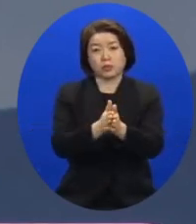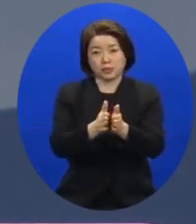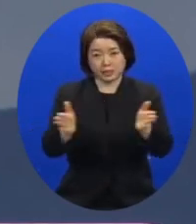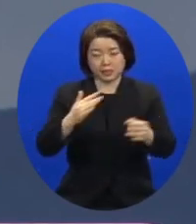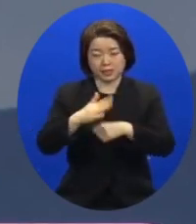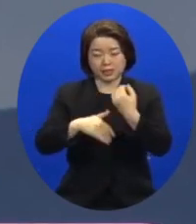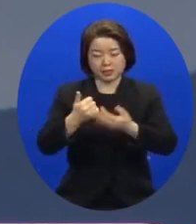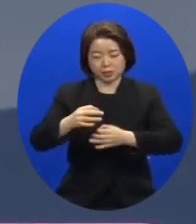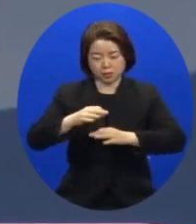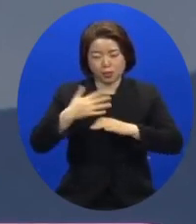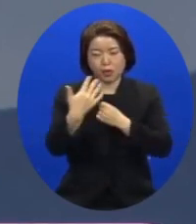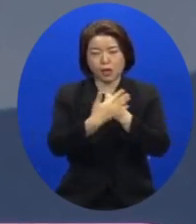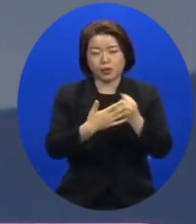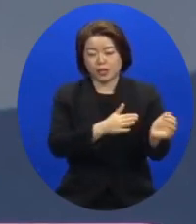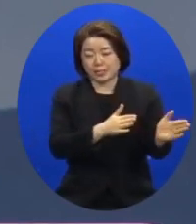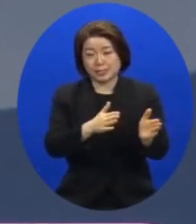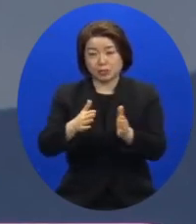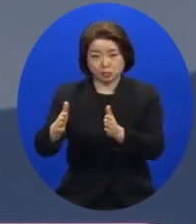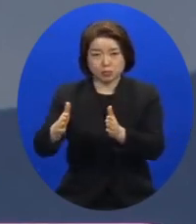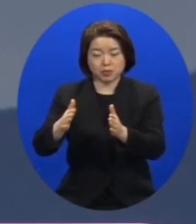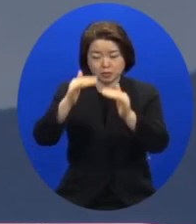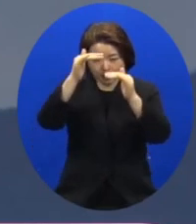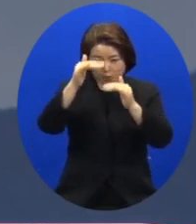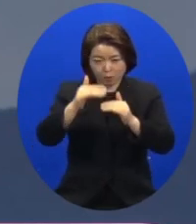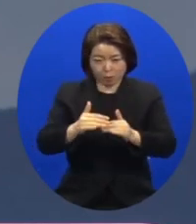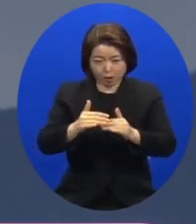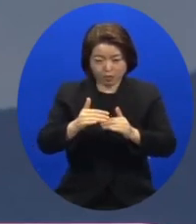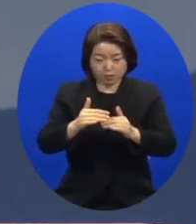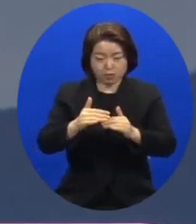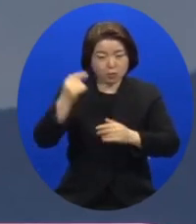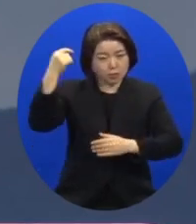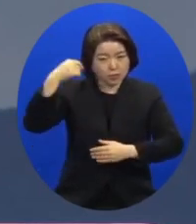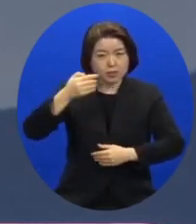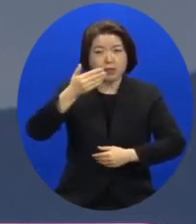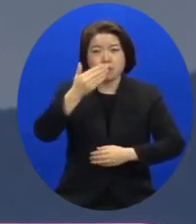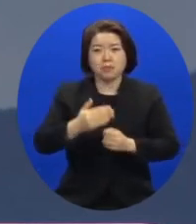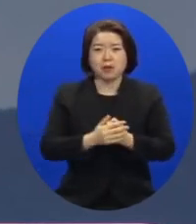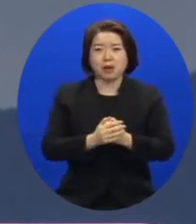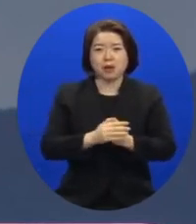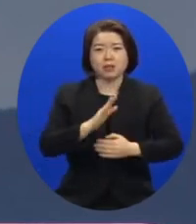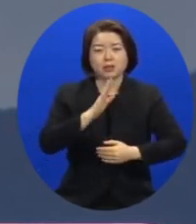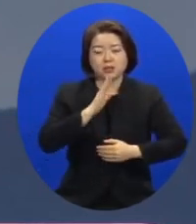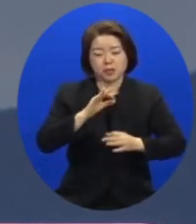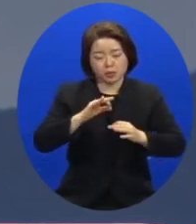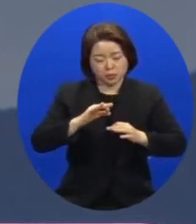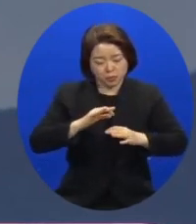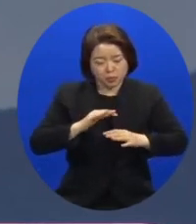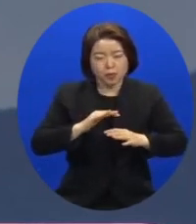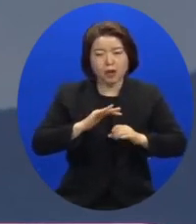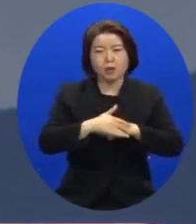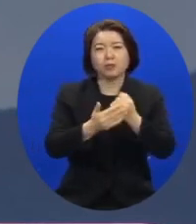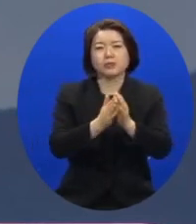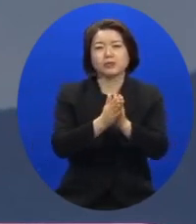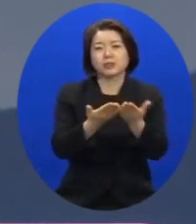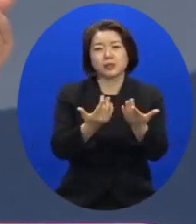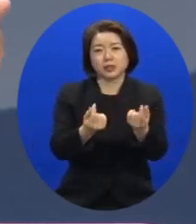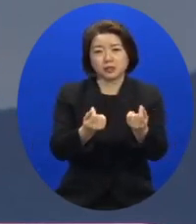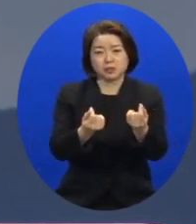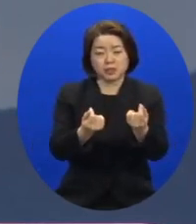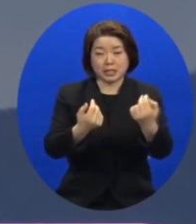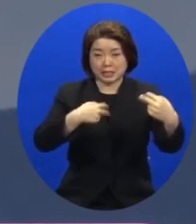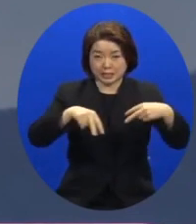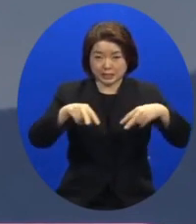것을 준비하는 과정에서 느낄 수 있었습니다 참 놀라운 성경입니다 사기가 하나님의은혜